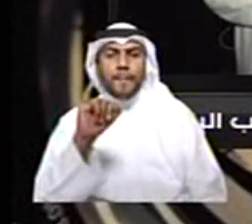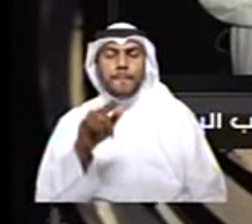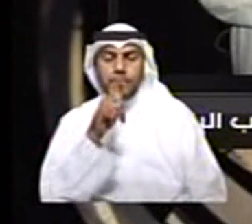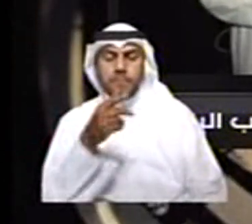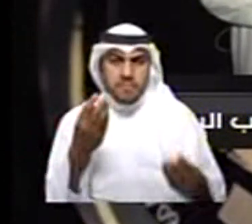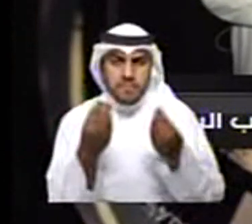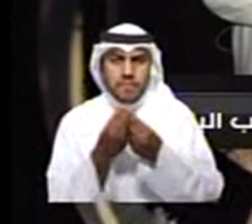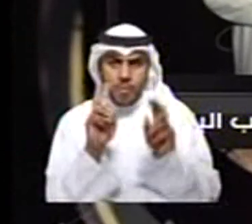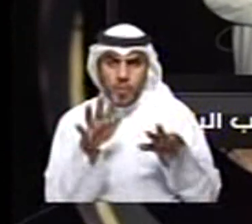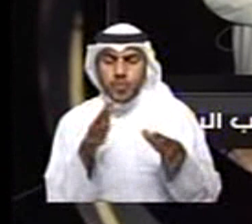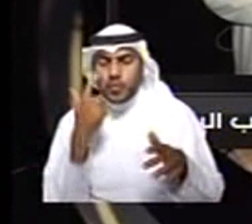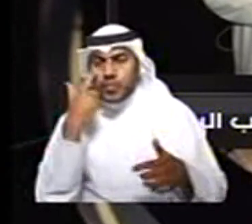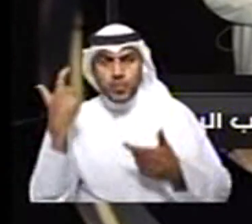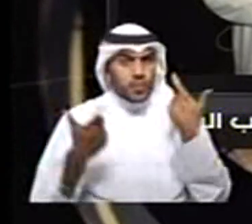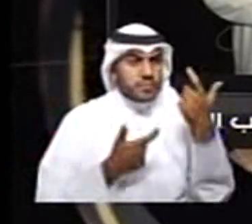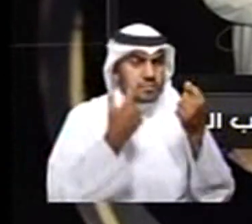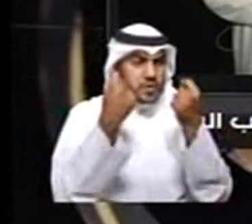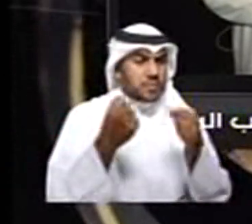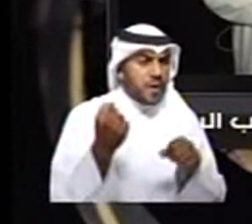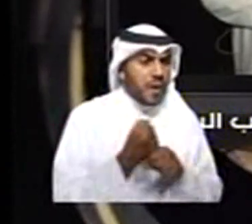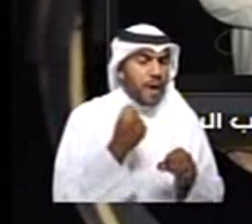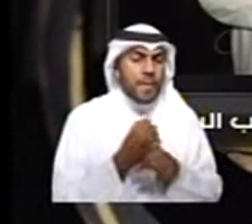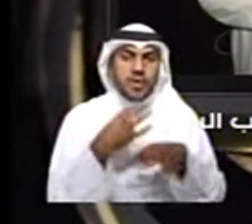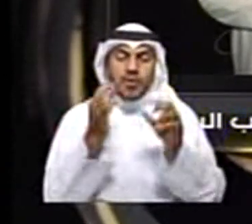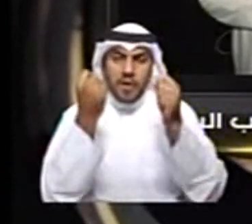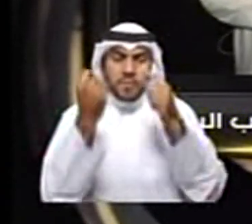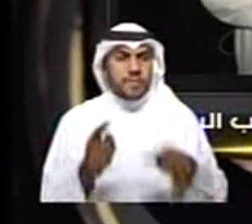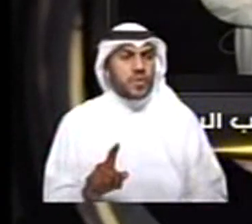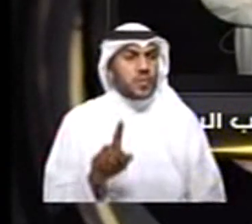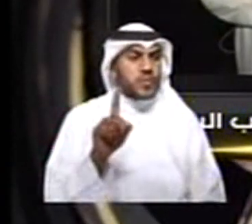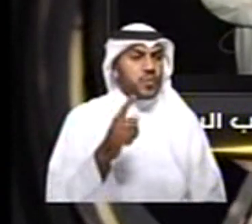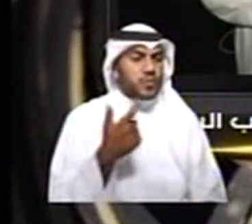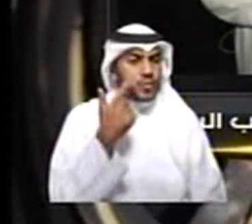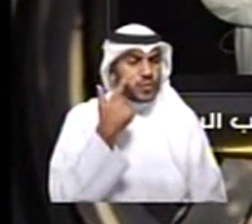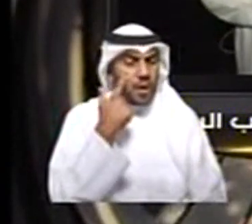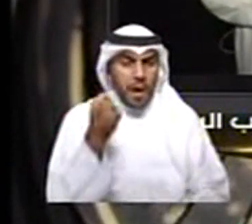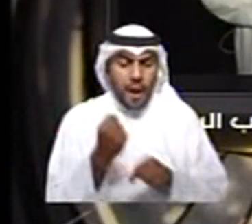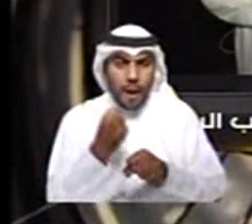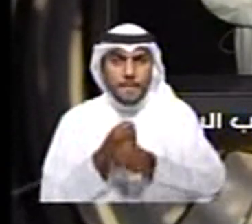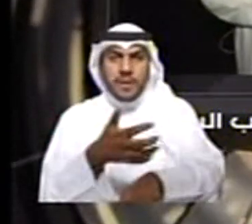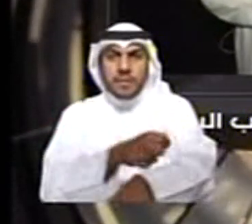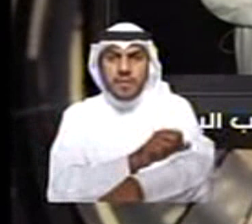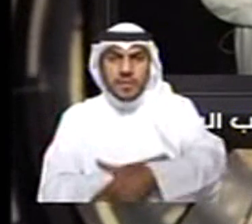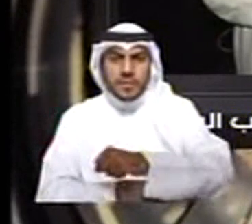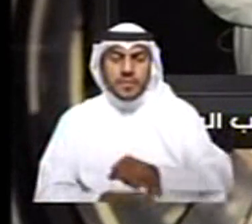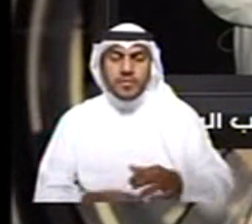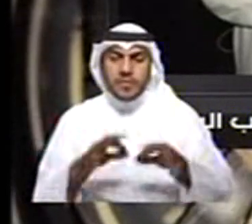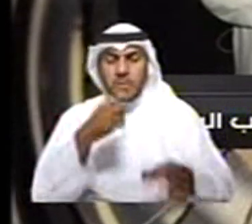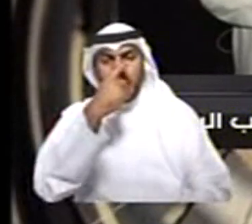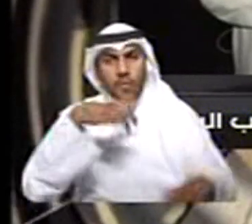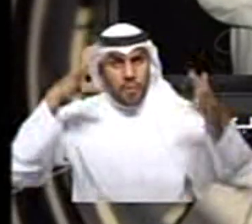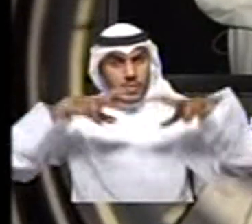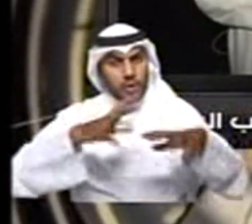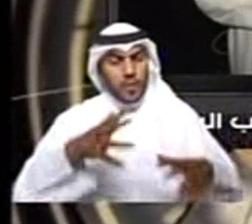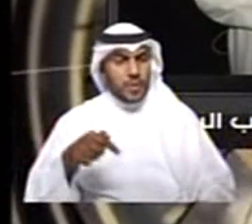على أهبة الاستعداد التي موجودة الآن من خلال الجهود الحثيثة التي يقوم فيها جميع العاملين في وزارة